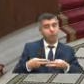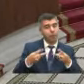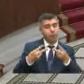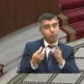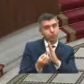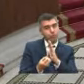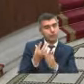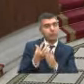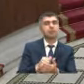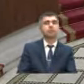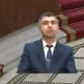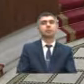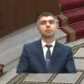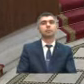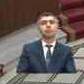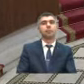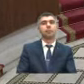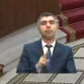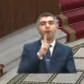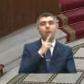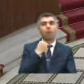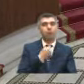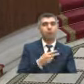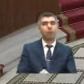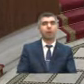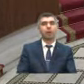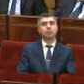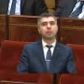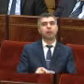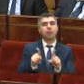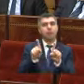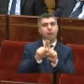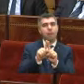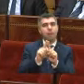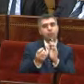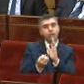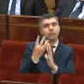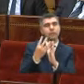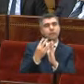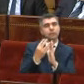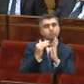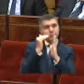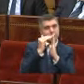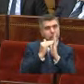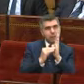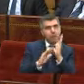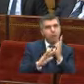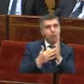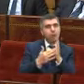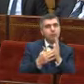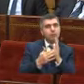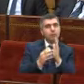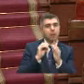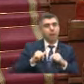وأجدد التأكيد على أن الحكومة في هيكلتها الجديدة بمختلف